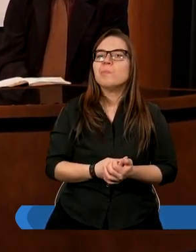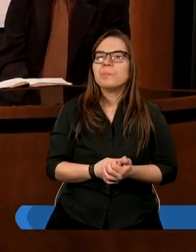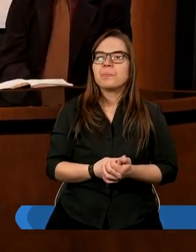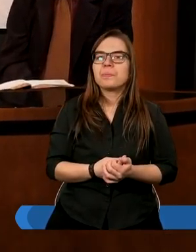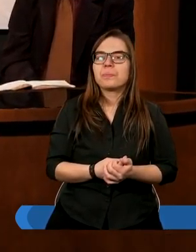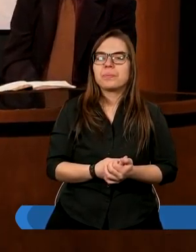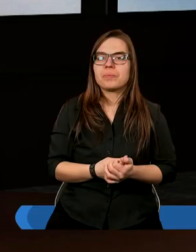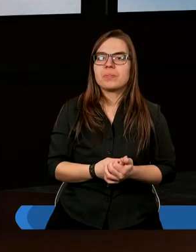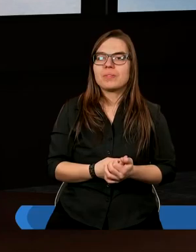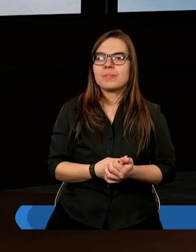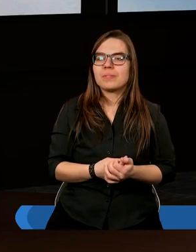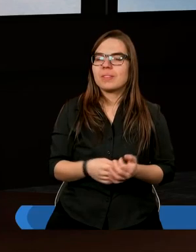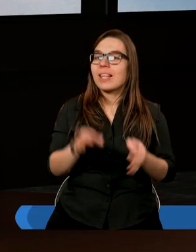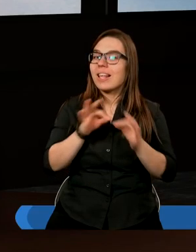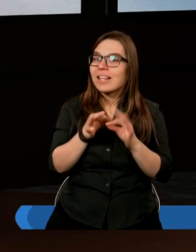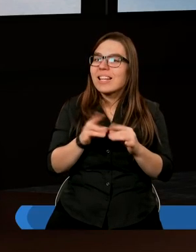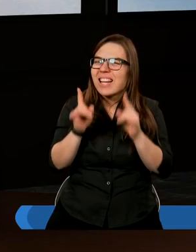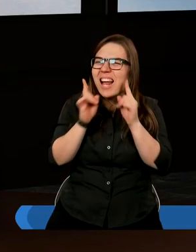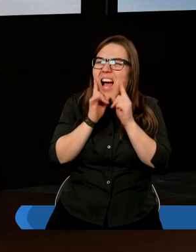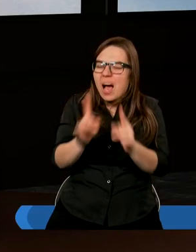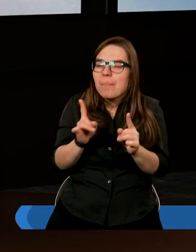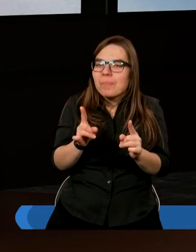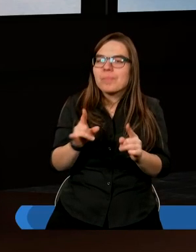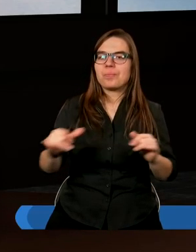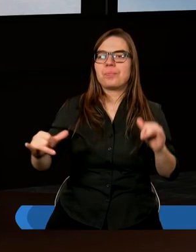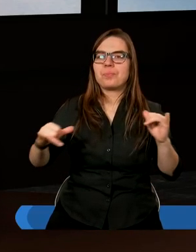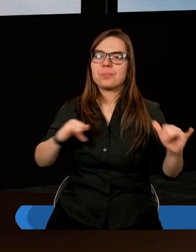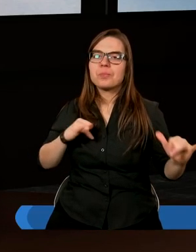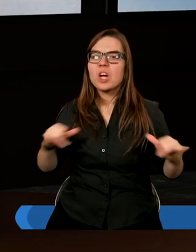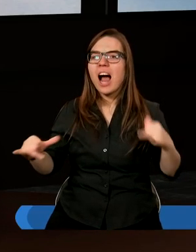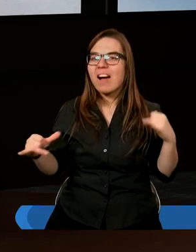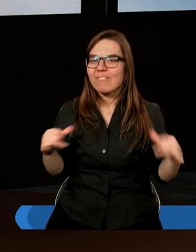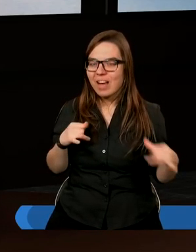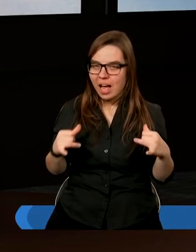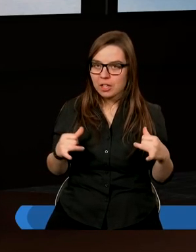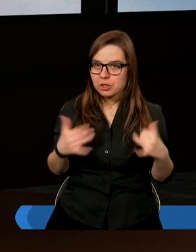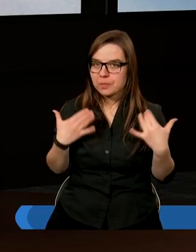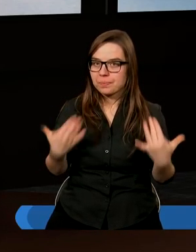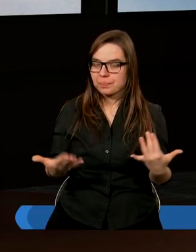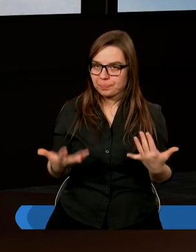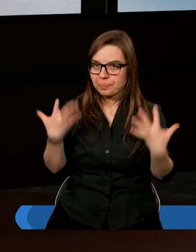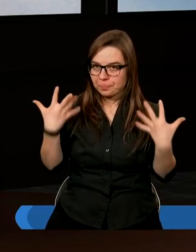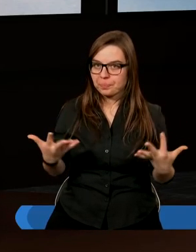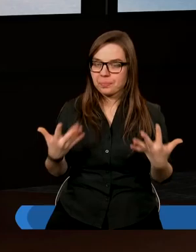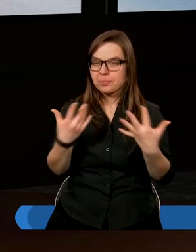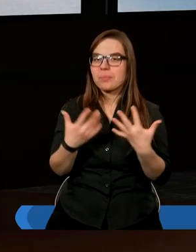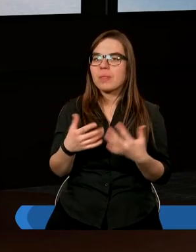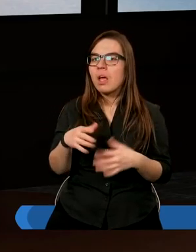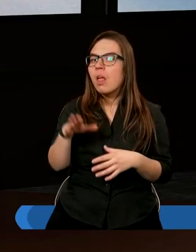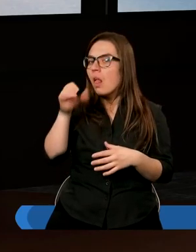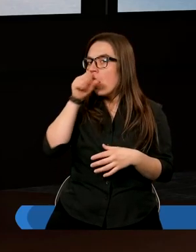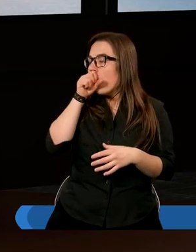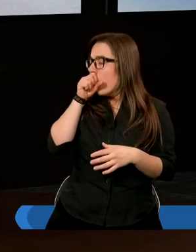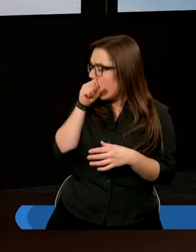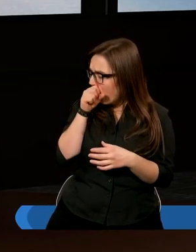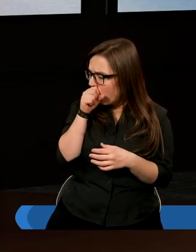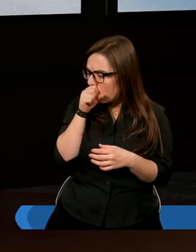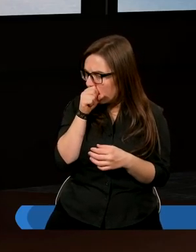gdy naprawdę Szafasz chce iść taką Bożą drogą,